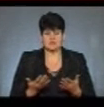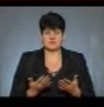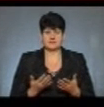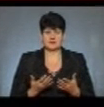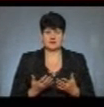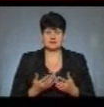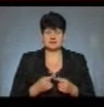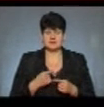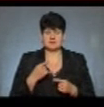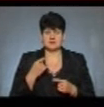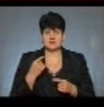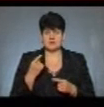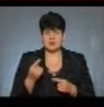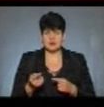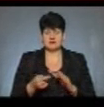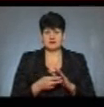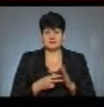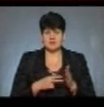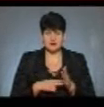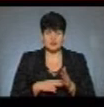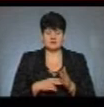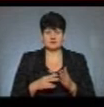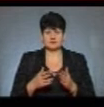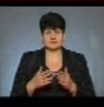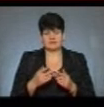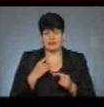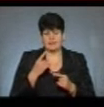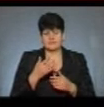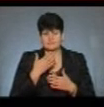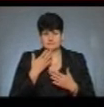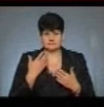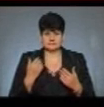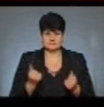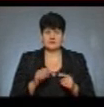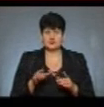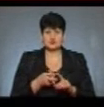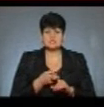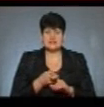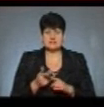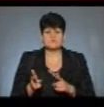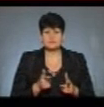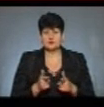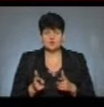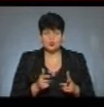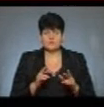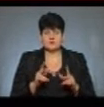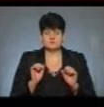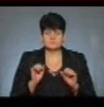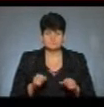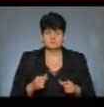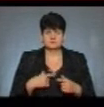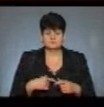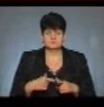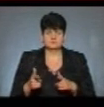там медальних планів чи щось такого не ставлю. Буде все залежати від підготовки, як зможемо підвести себе